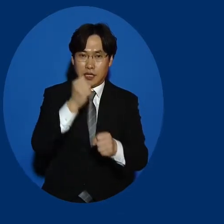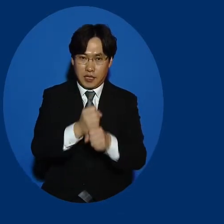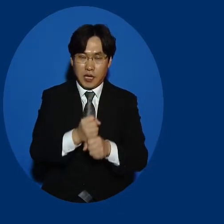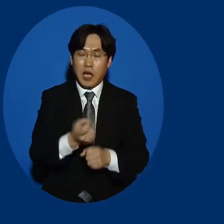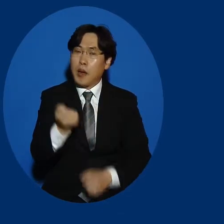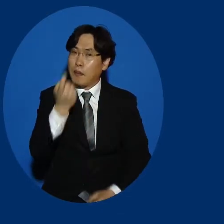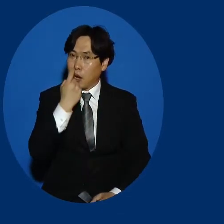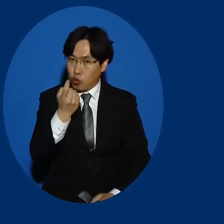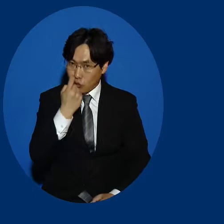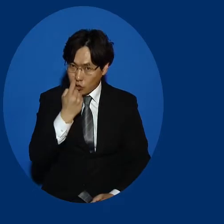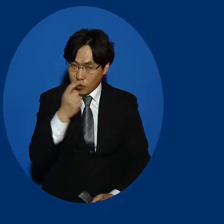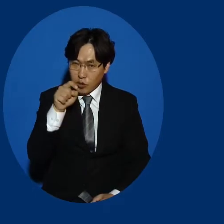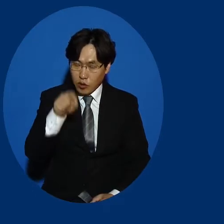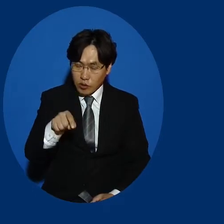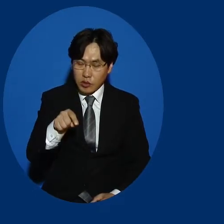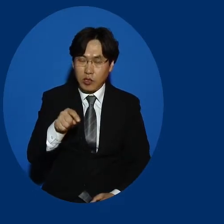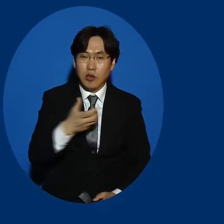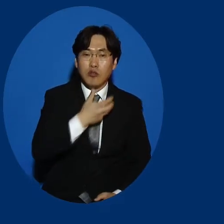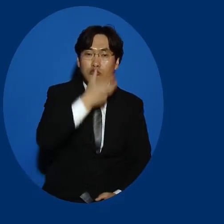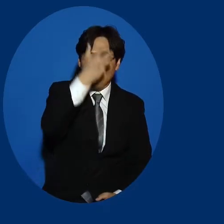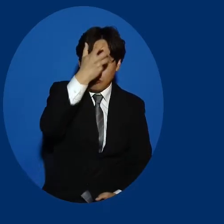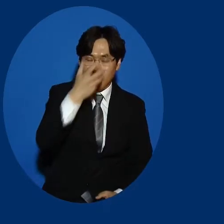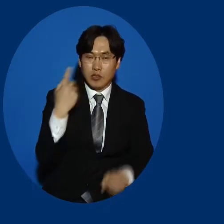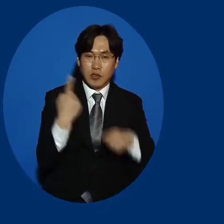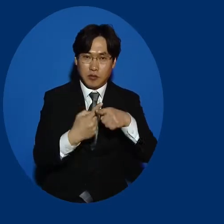배운다는 건 꿈을 꾸는 것,